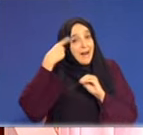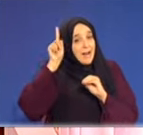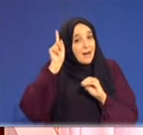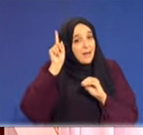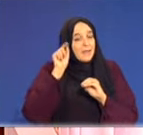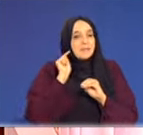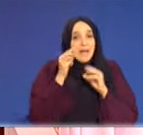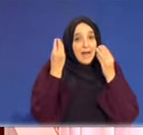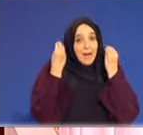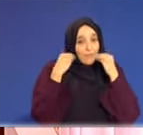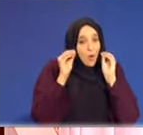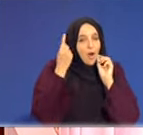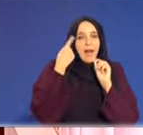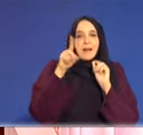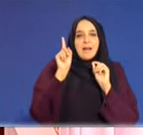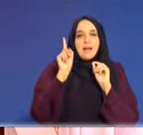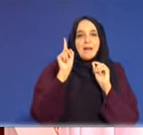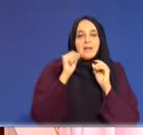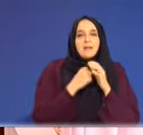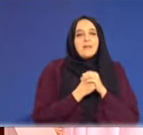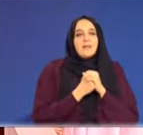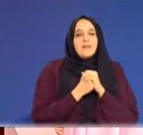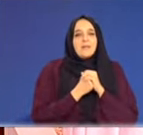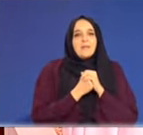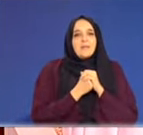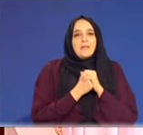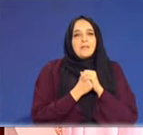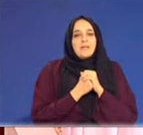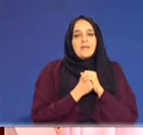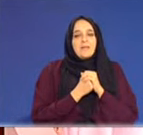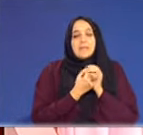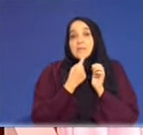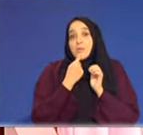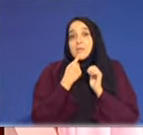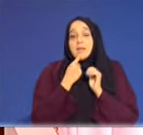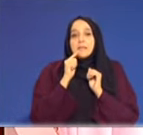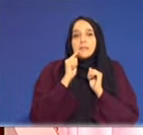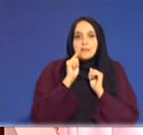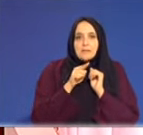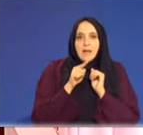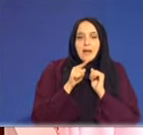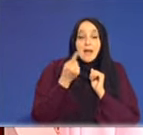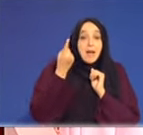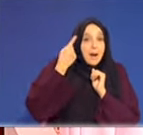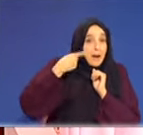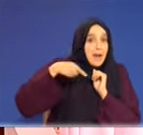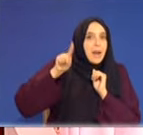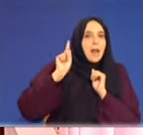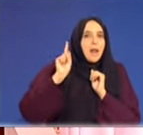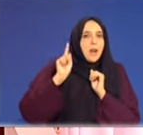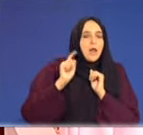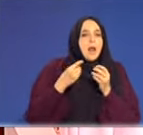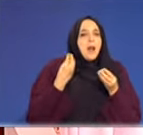هذا مفرد ولكن محلى بأل التعريف، كما يقول تاج الدين السبكي في